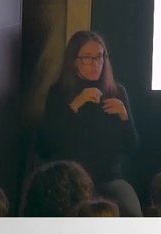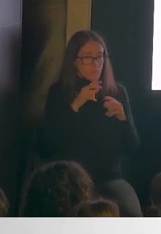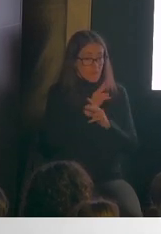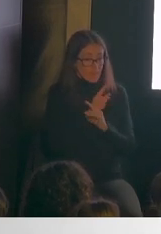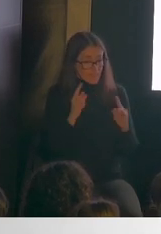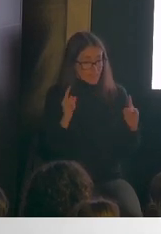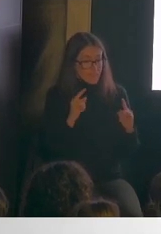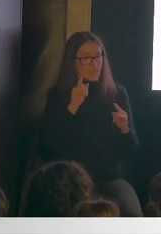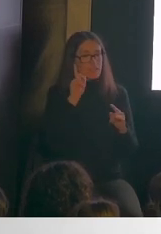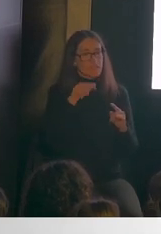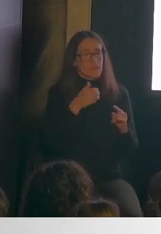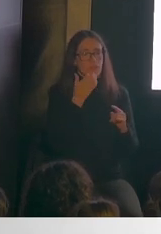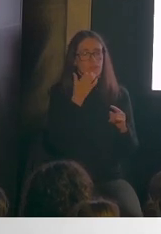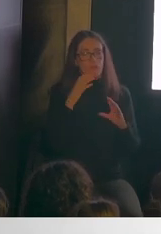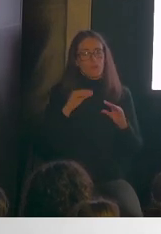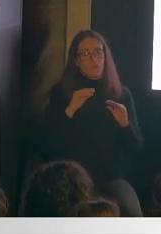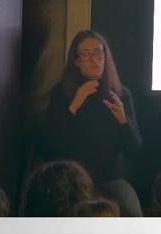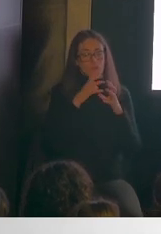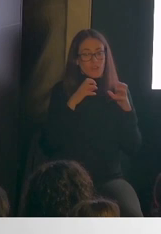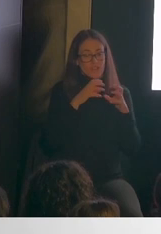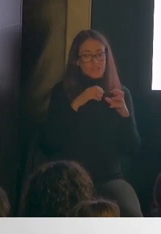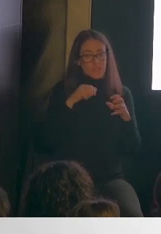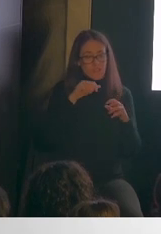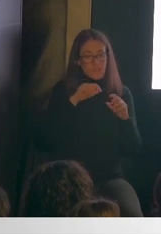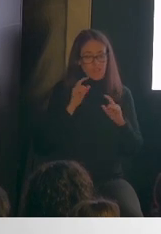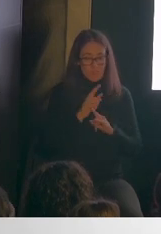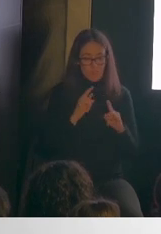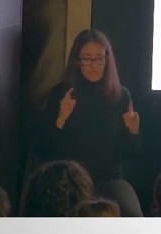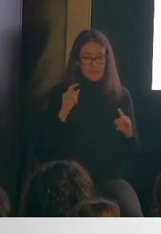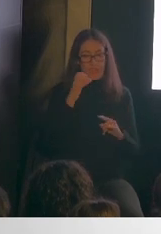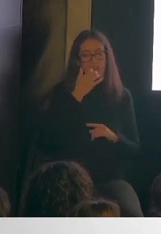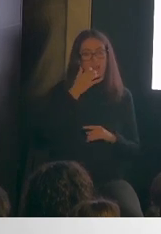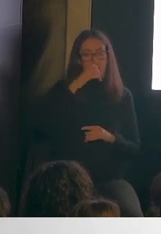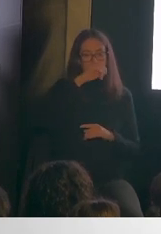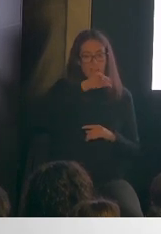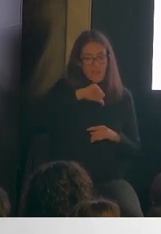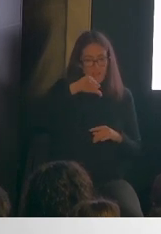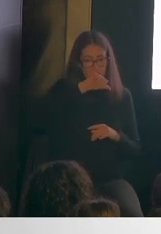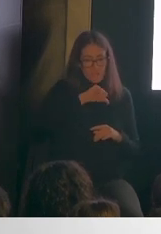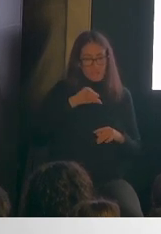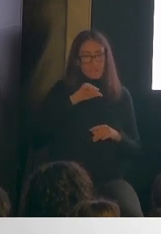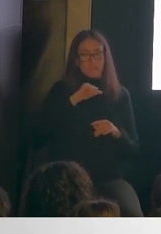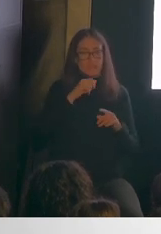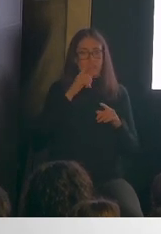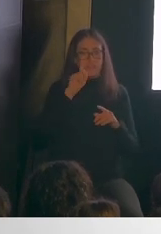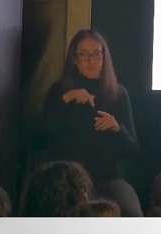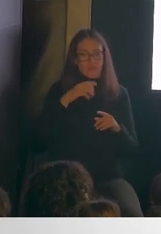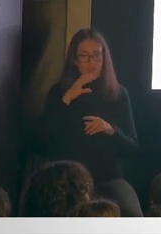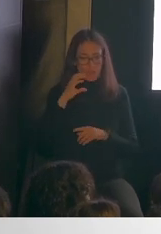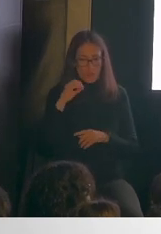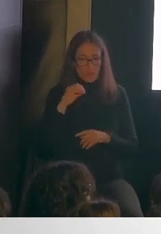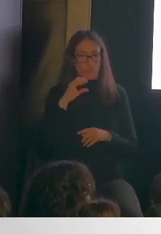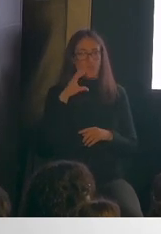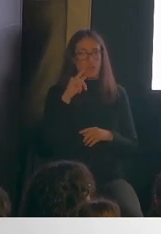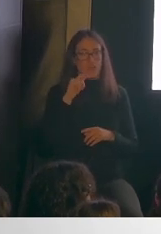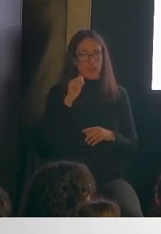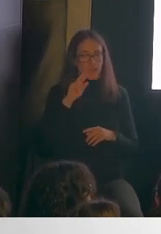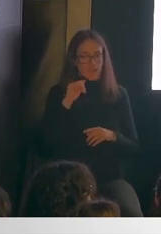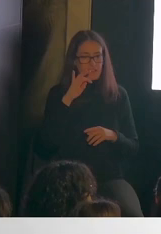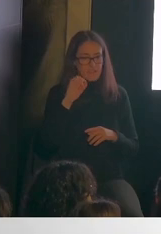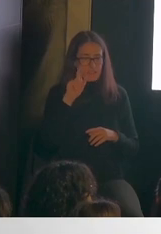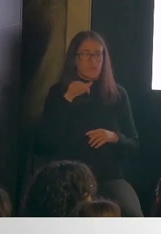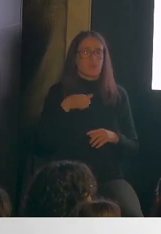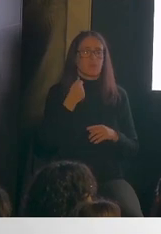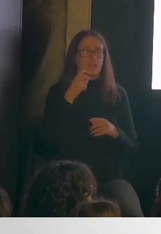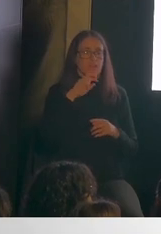com poden ser l'oli d'oliva, que avui utilitzarem, oli de coco, karité i fruits secs.